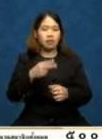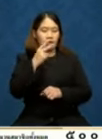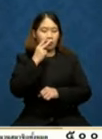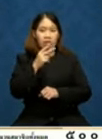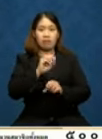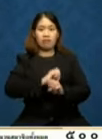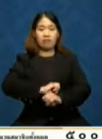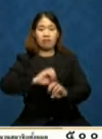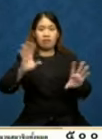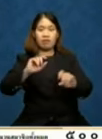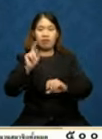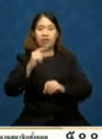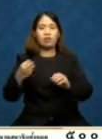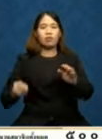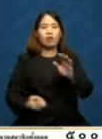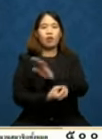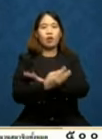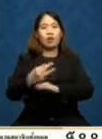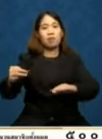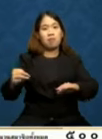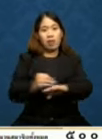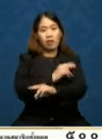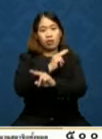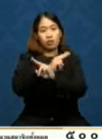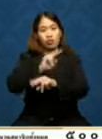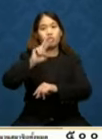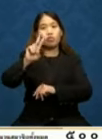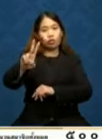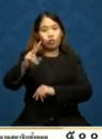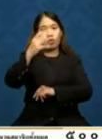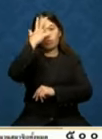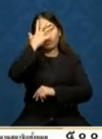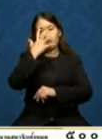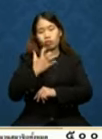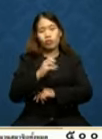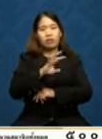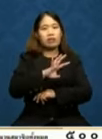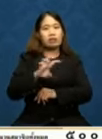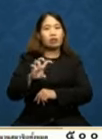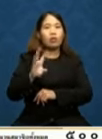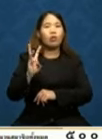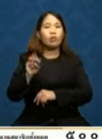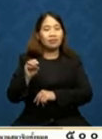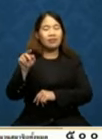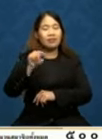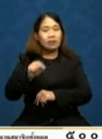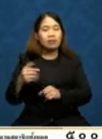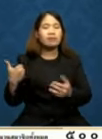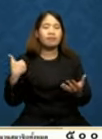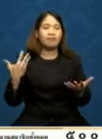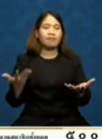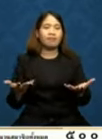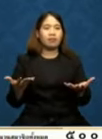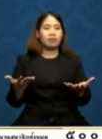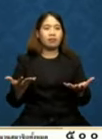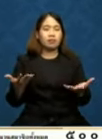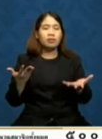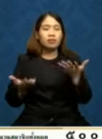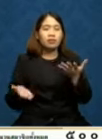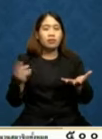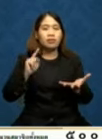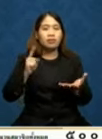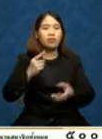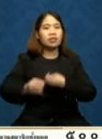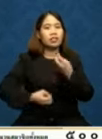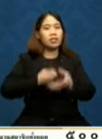เลยว่ามีโอกาสเป็นมะเร็งมากกว่า2เท่ามีโอกาสเป็นซึมเศร้ามากกว่า 460% จากงานวิจัยอีกหนึ่งเรื่องที่